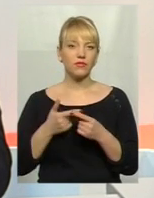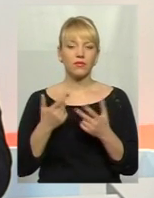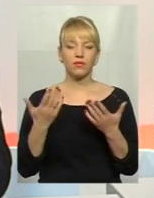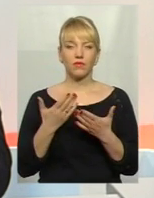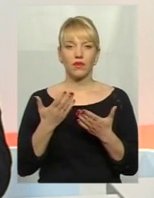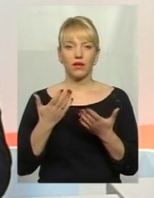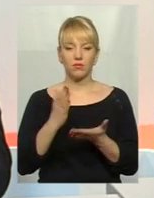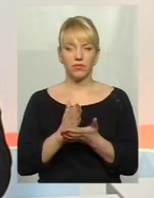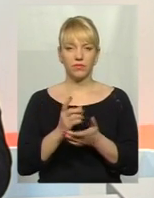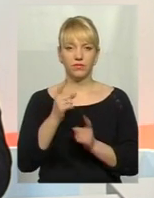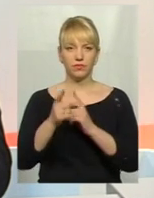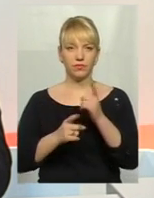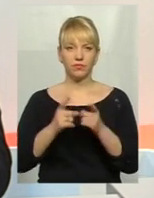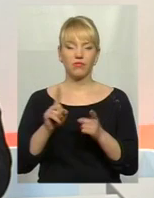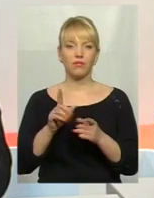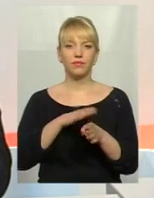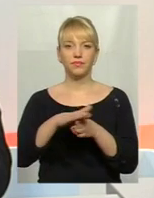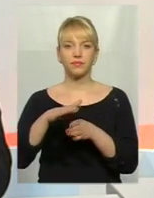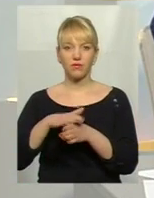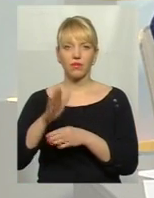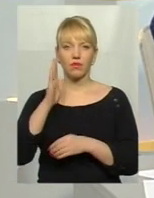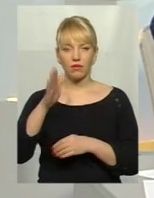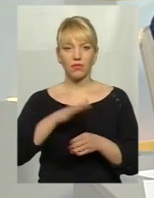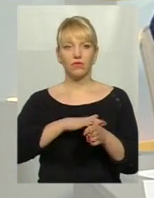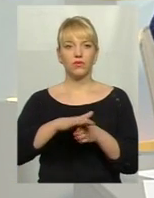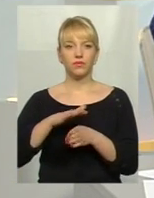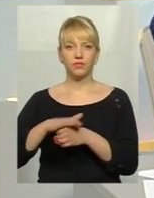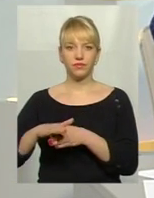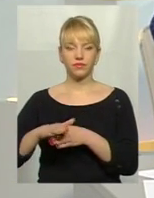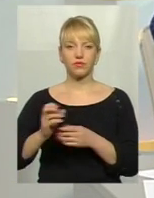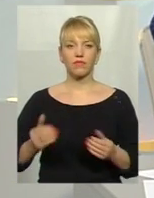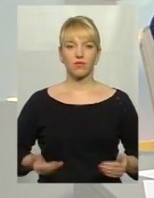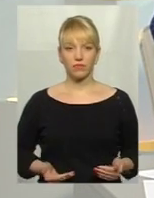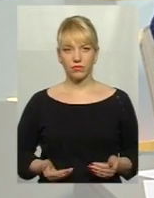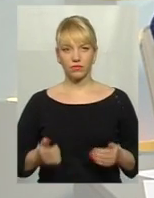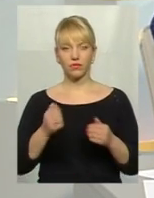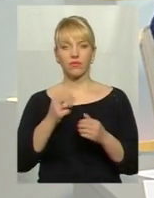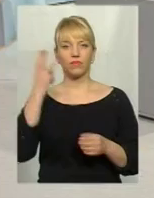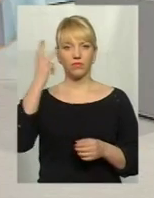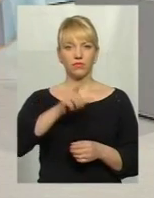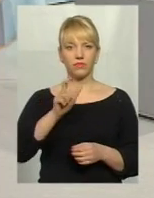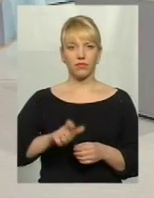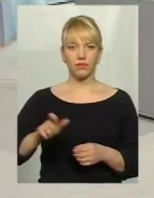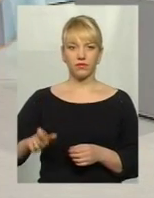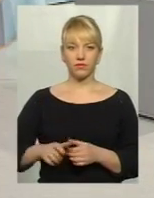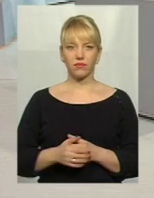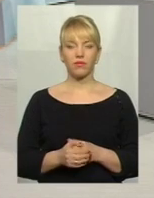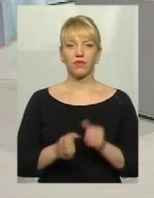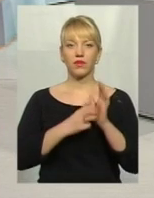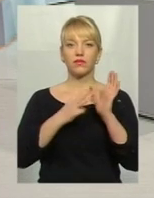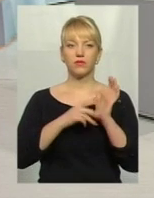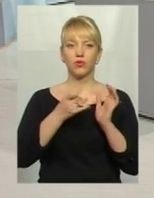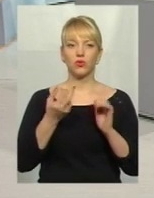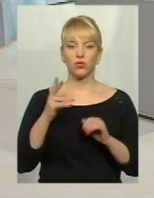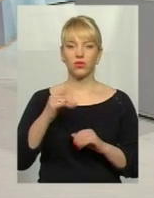знаходяться зміни, які відбуваються і будуть відбуватися в житті хмельничан. 18 грудня